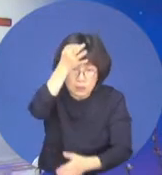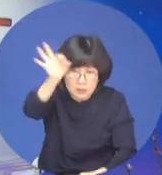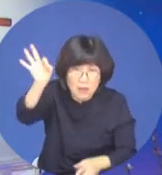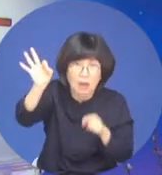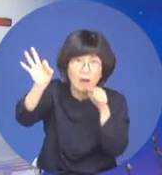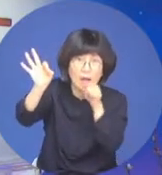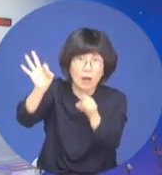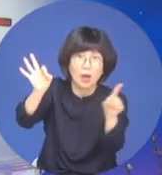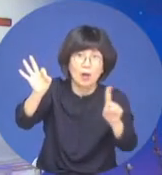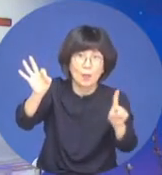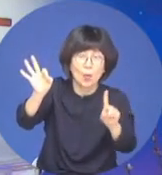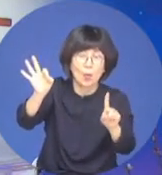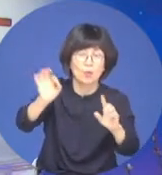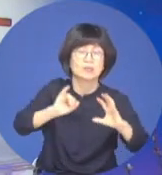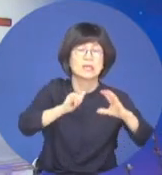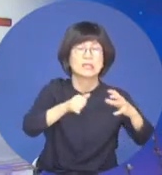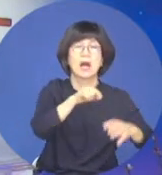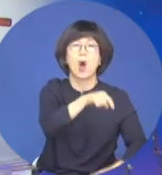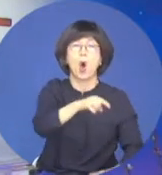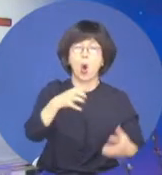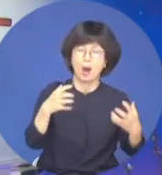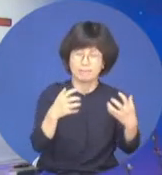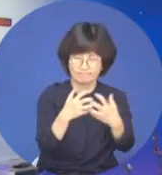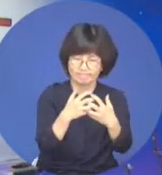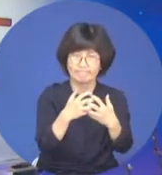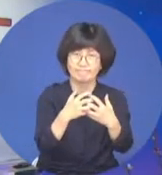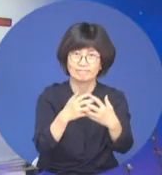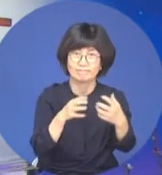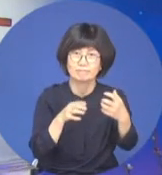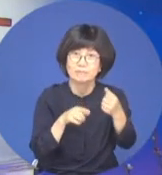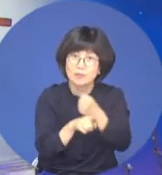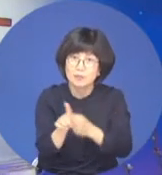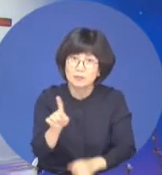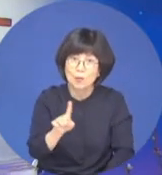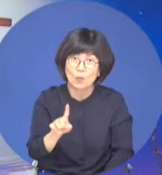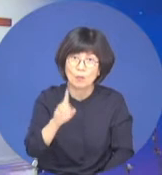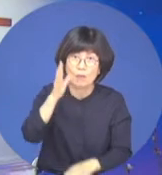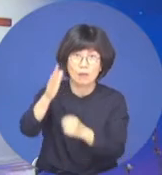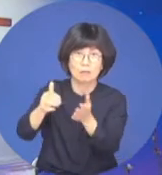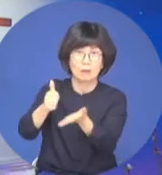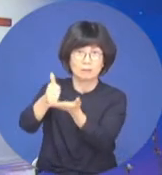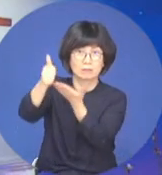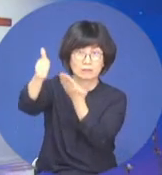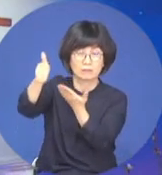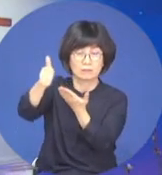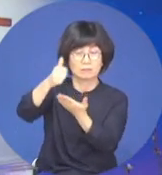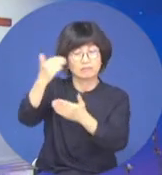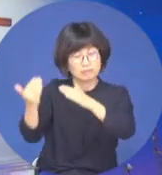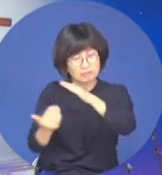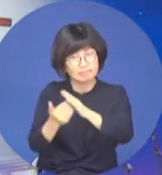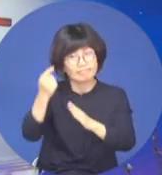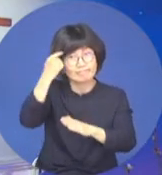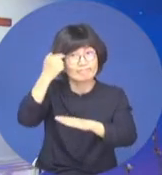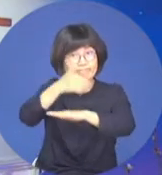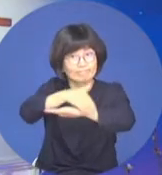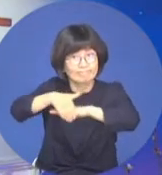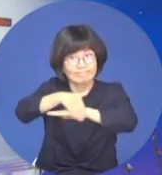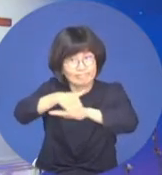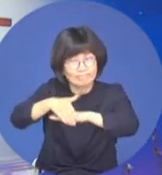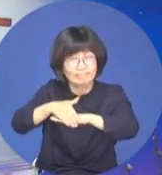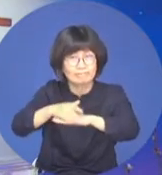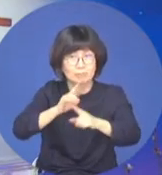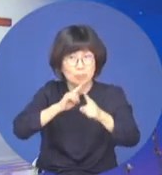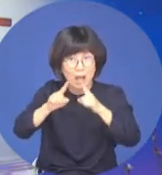뭐하리라? 가득하리라. 무슨 말입니까? 하나님께서 이루시는 계획들, 약속의 말씀, 한마디로 그